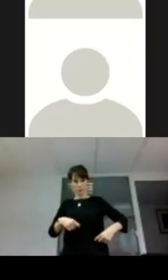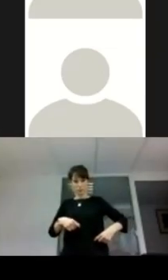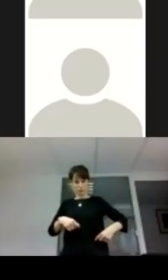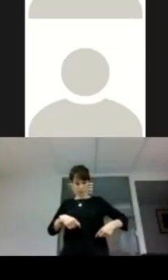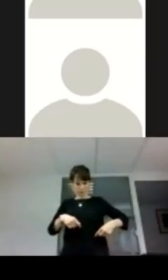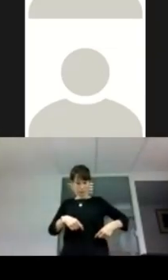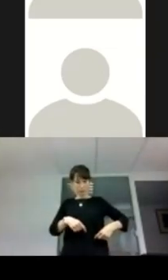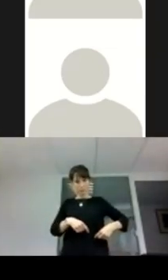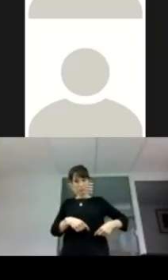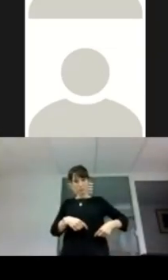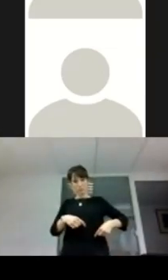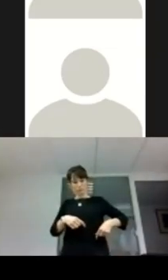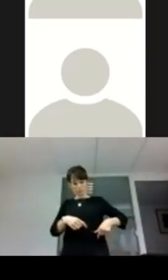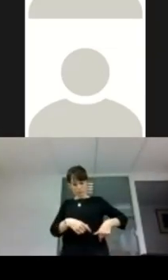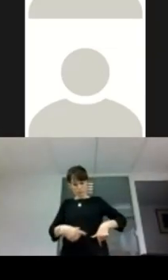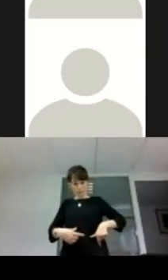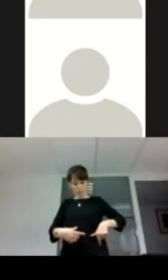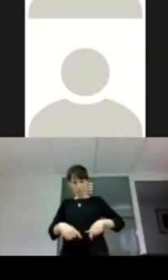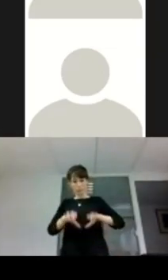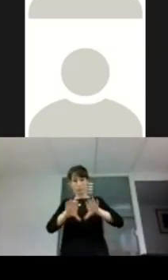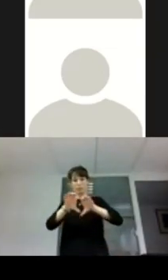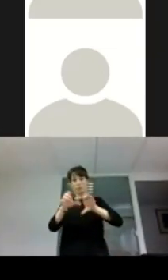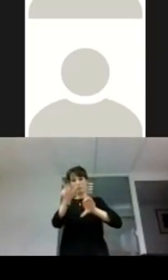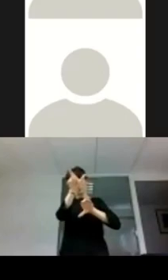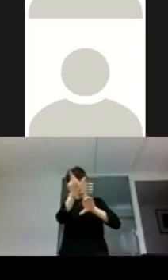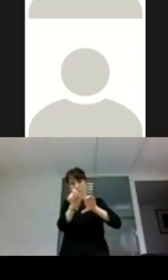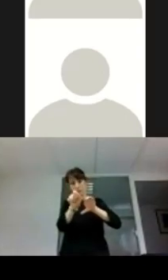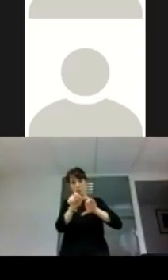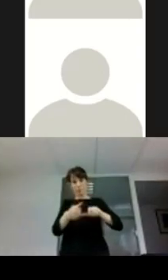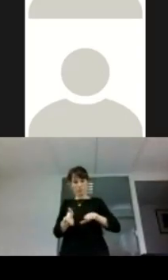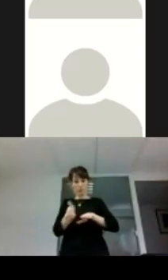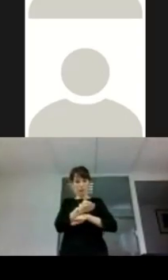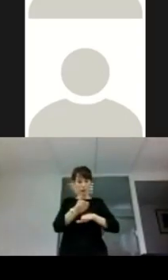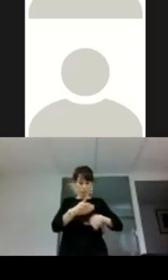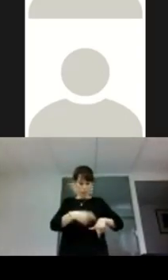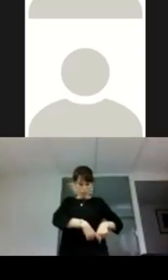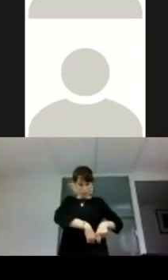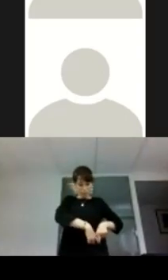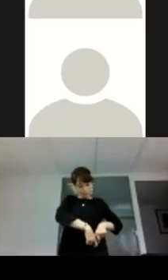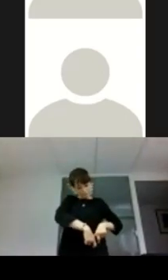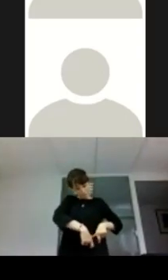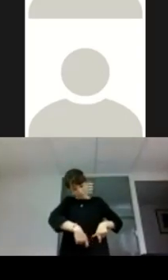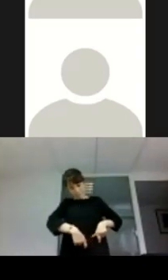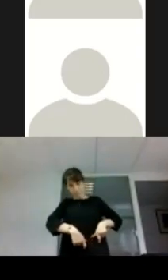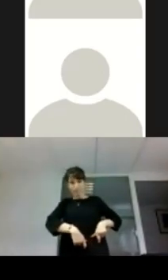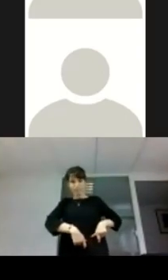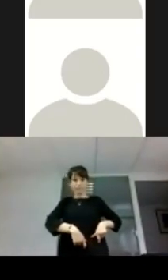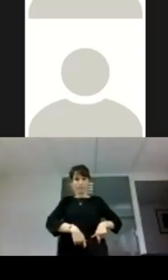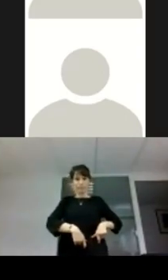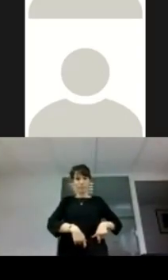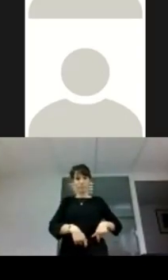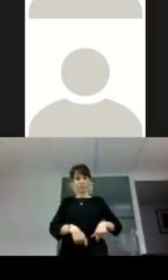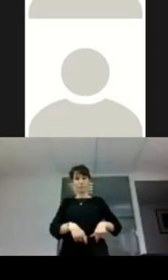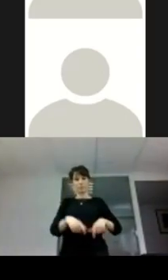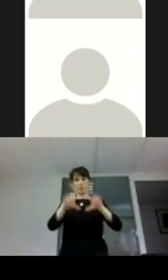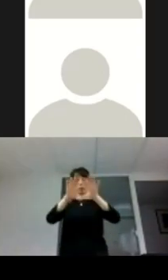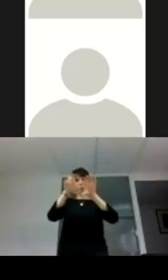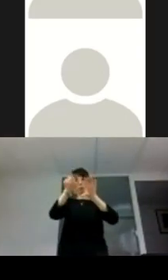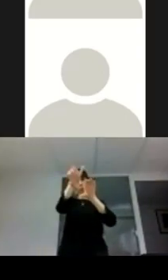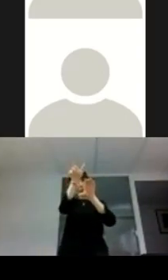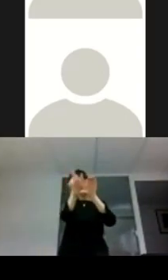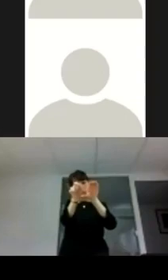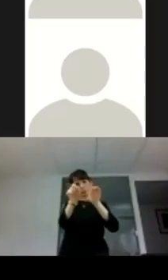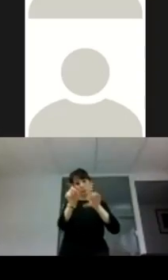côlon descendant. Et avant de rejoindre le rectum, il y a une partie qui forme une sorte de S qu'on appelle le